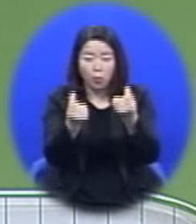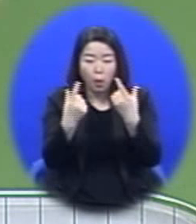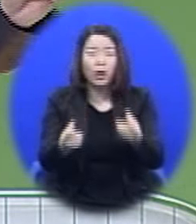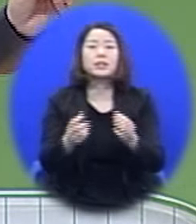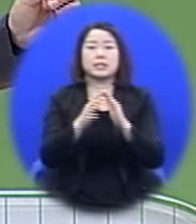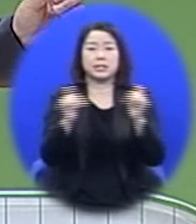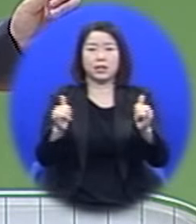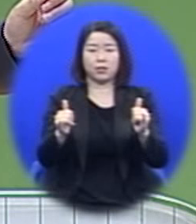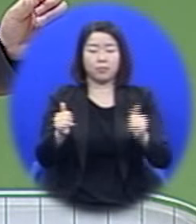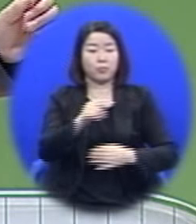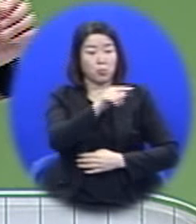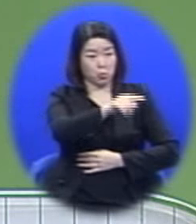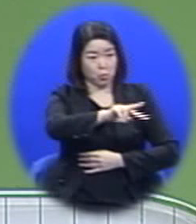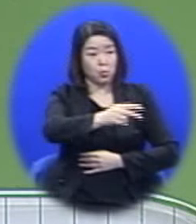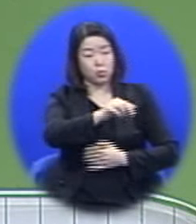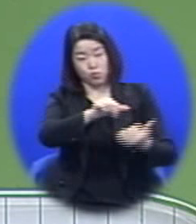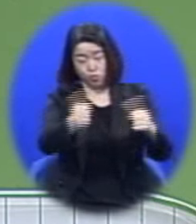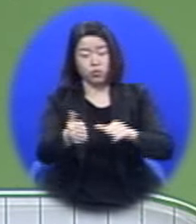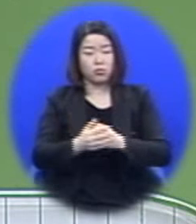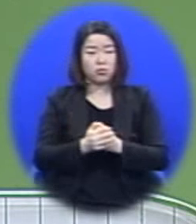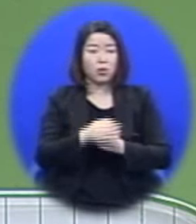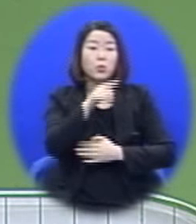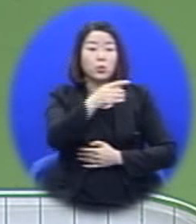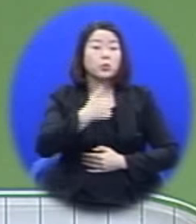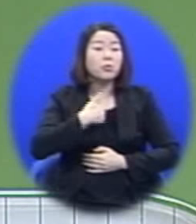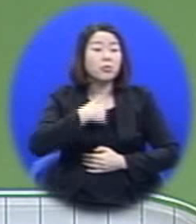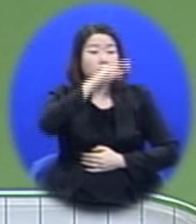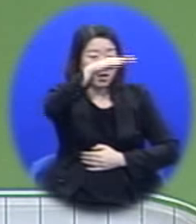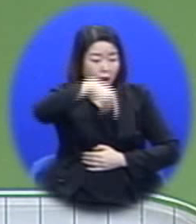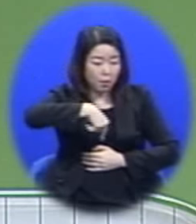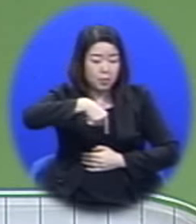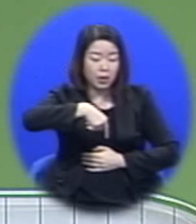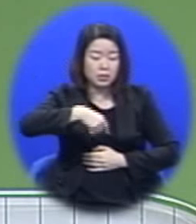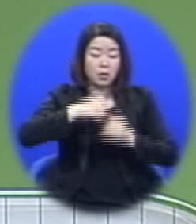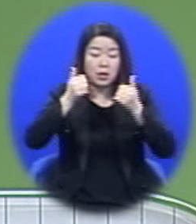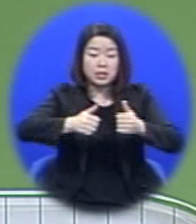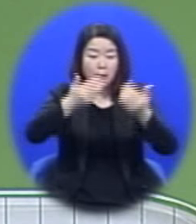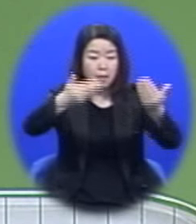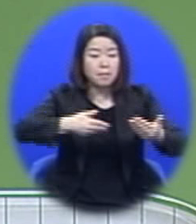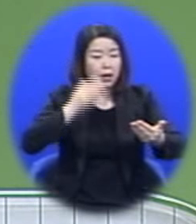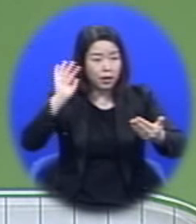너도 죽는 거야. 그리고 너도 내 앞에 와서 재판을 받는 거야.